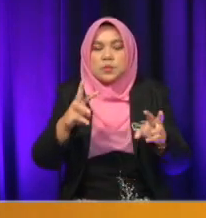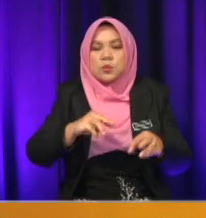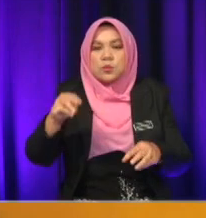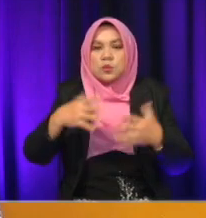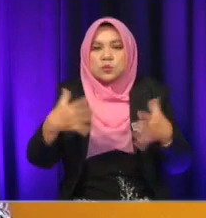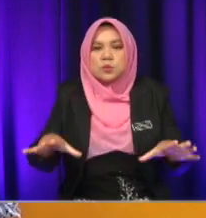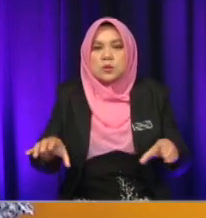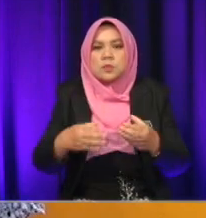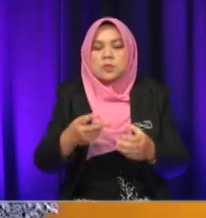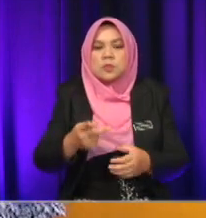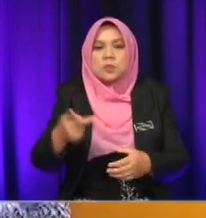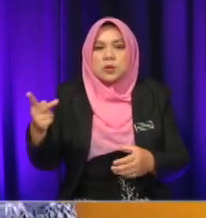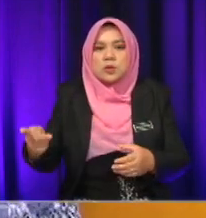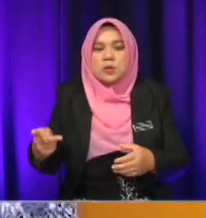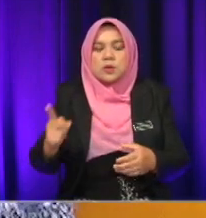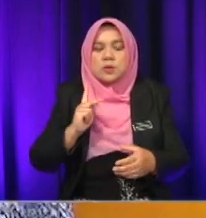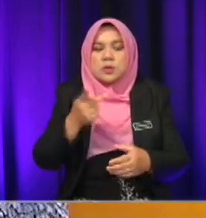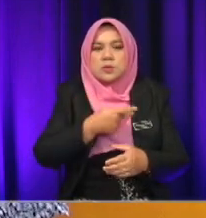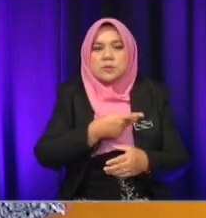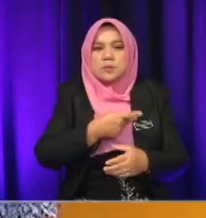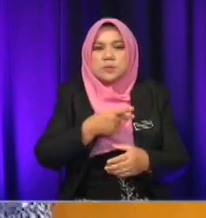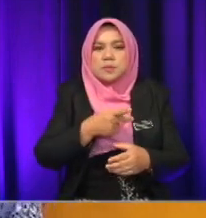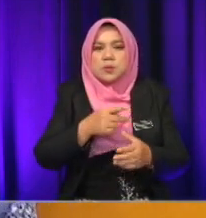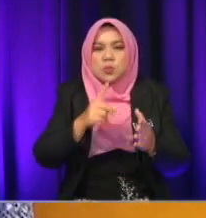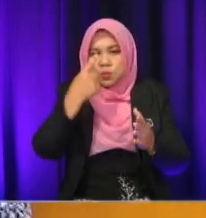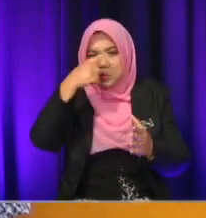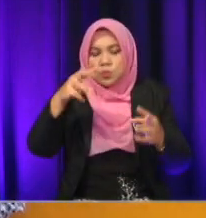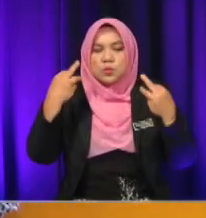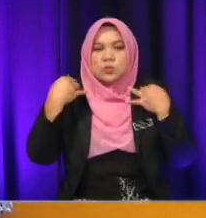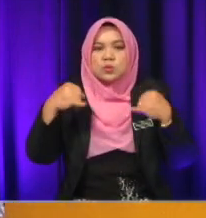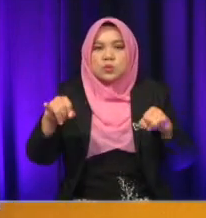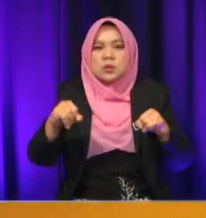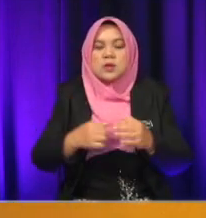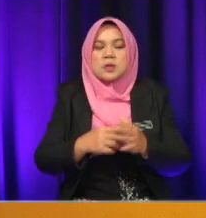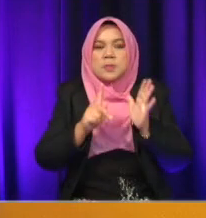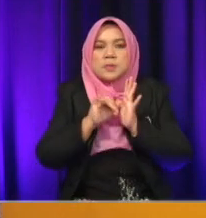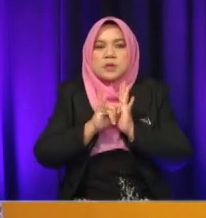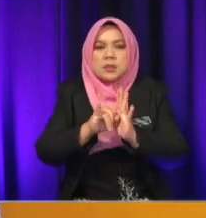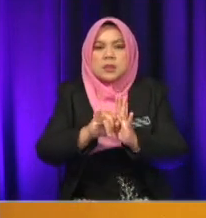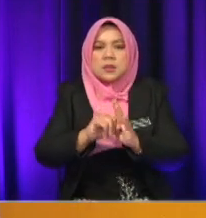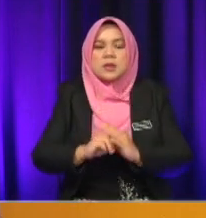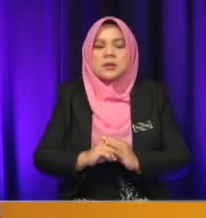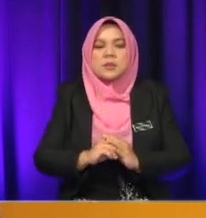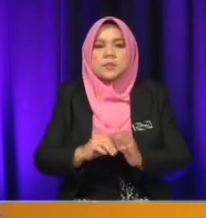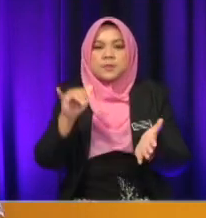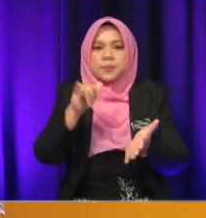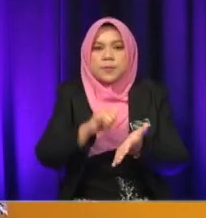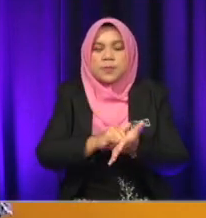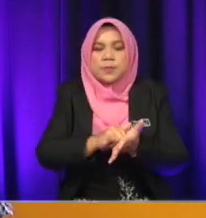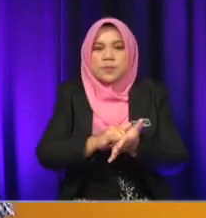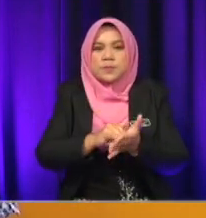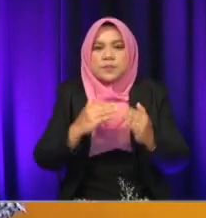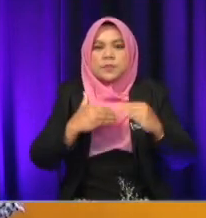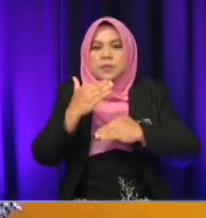produk, dia kena belajar untuk memasarkan, cara mengiklankan. Jadi itu